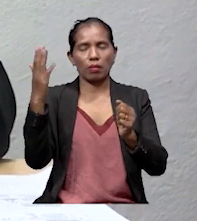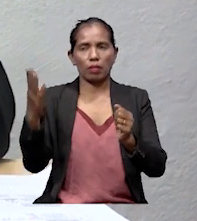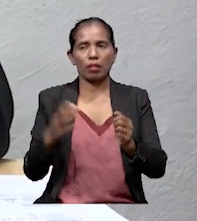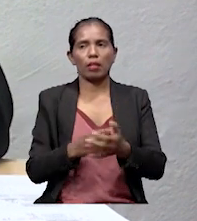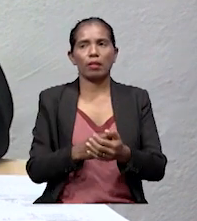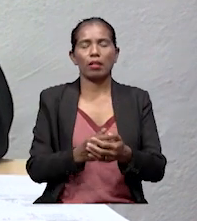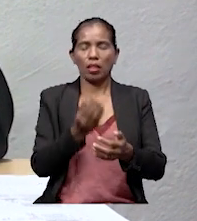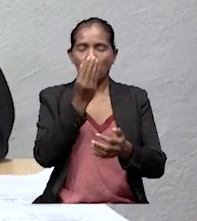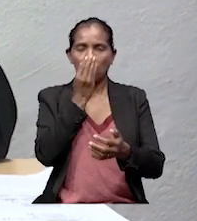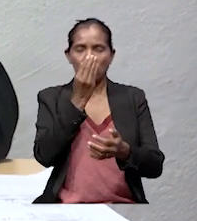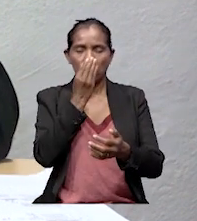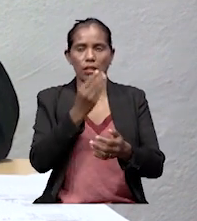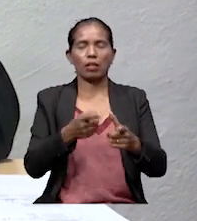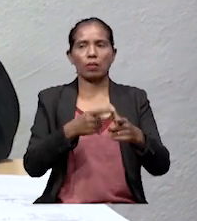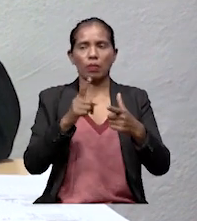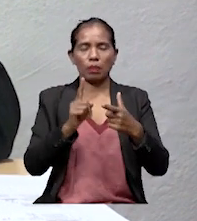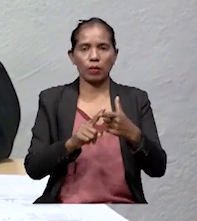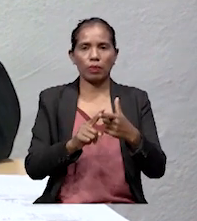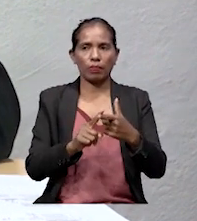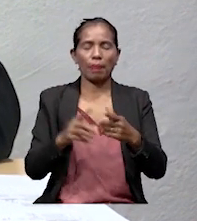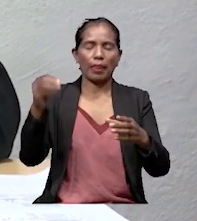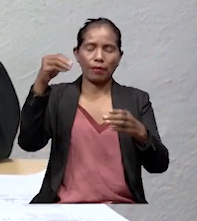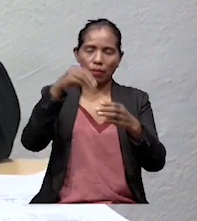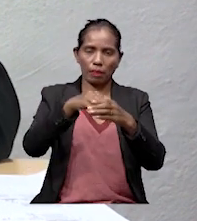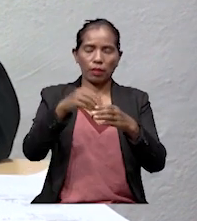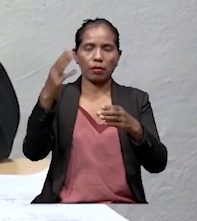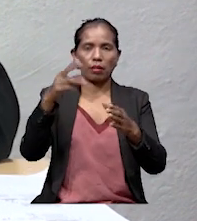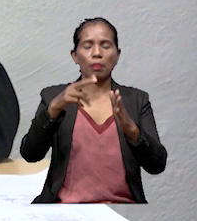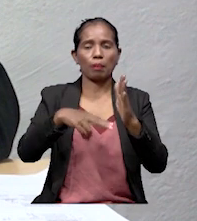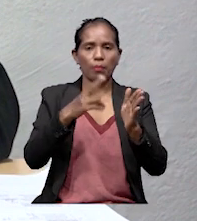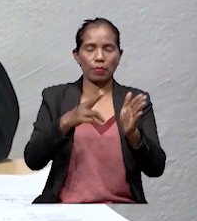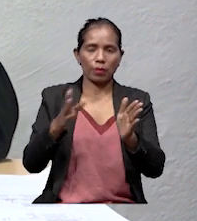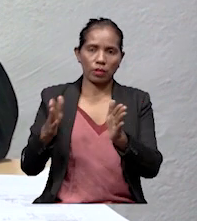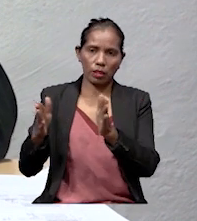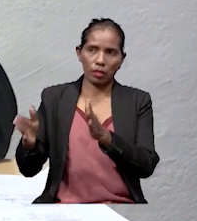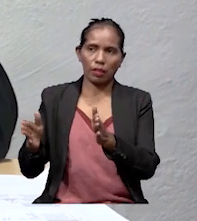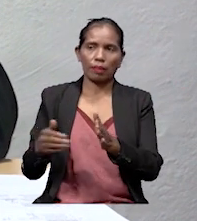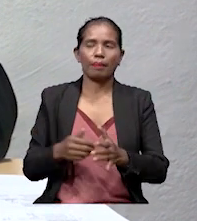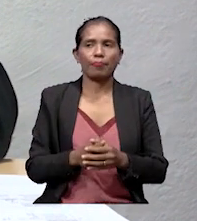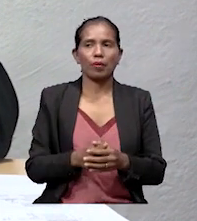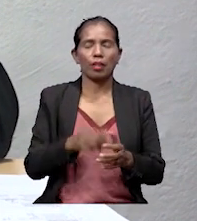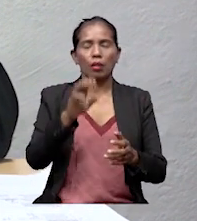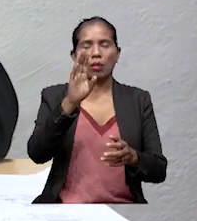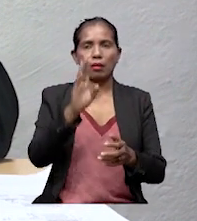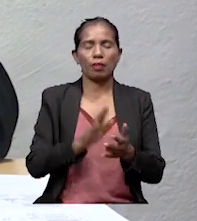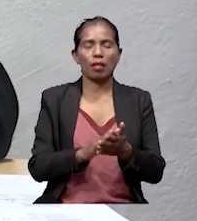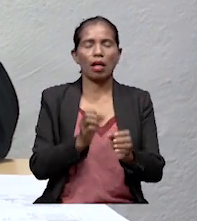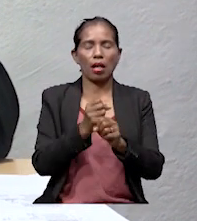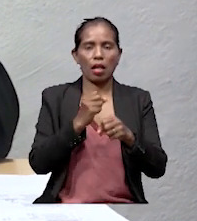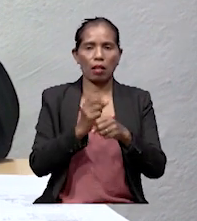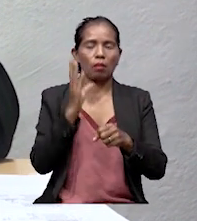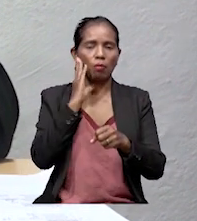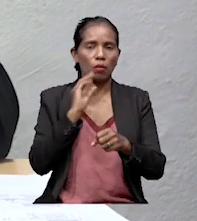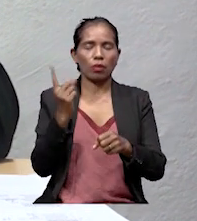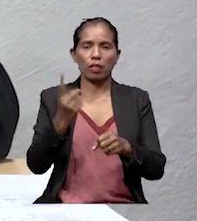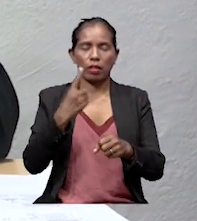oksigen oksigen depois maka nia tama ba na ba e proses be humidity ne kelembaban kelembaban ne